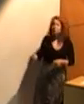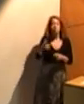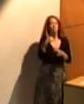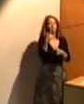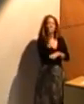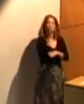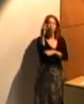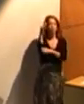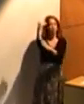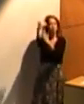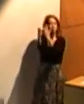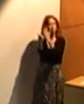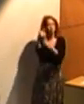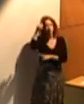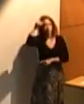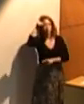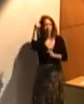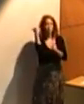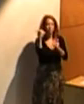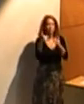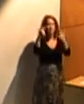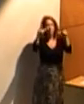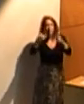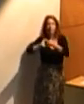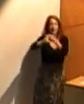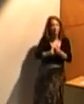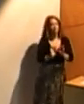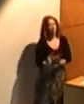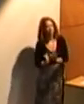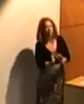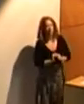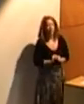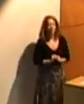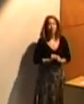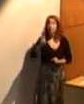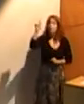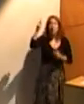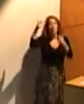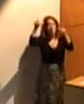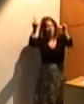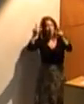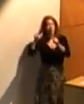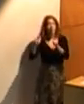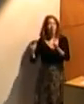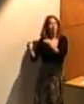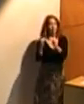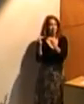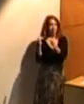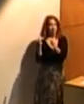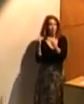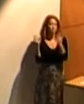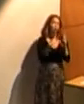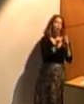cette devise républicaine en me disant quand même que les deux premières valeurs liberté égalité elles sont éventuellement garantie par la